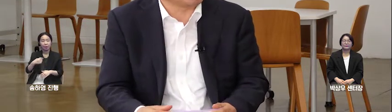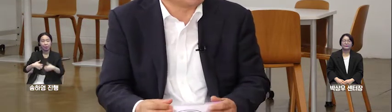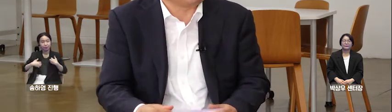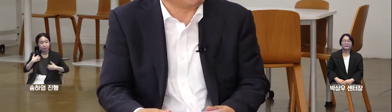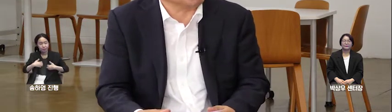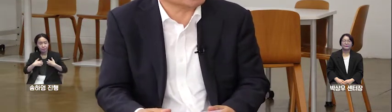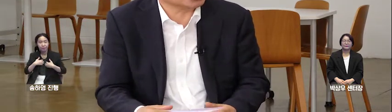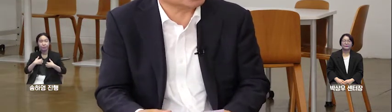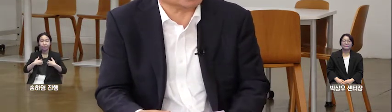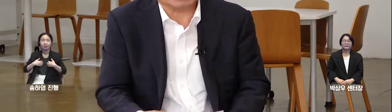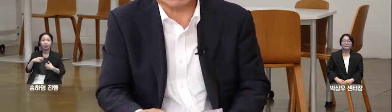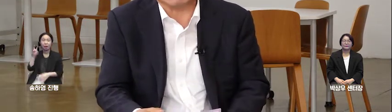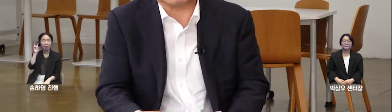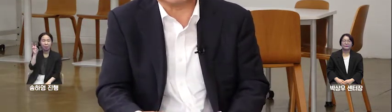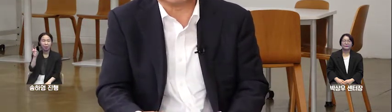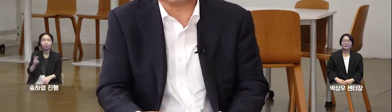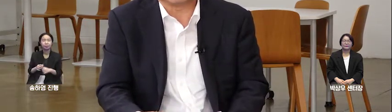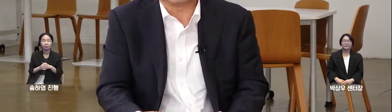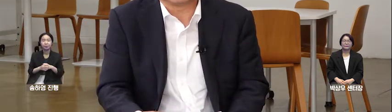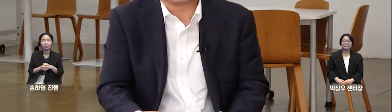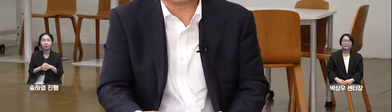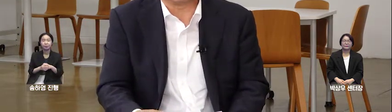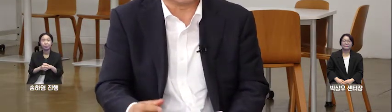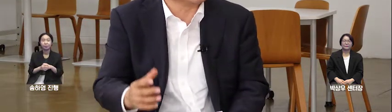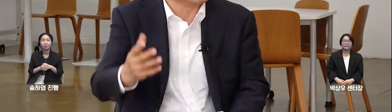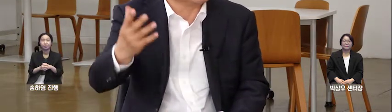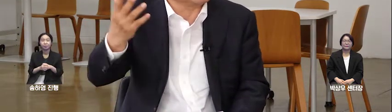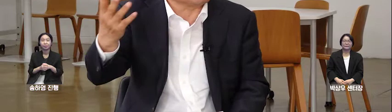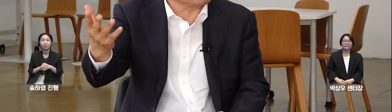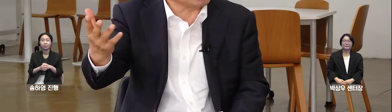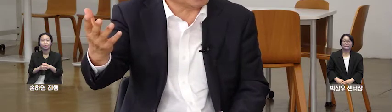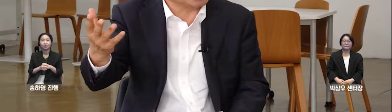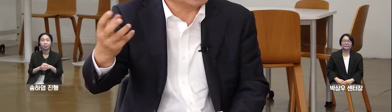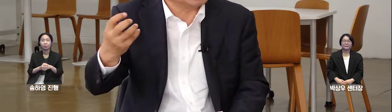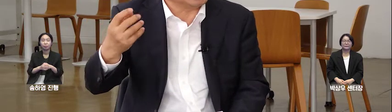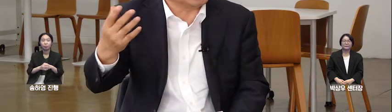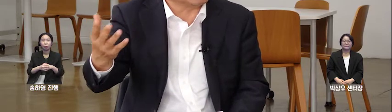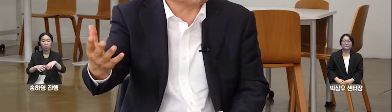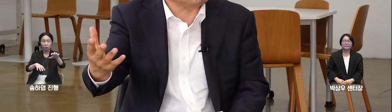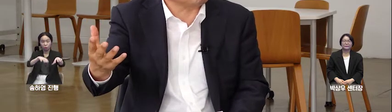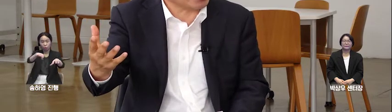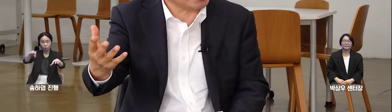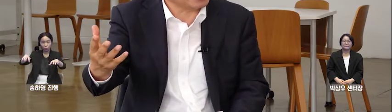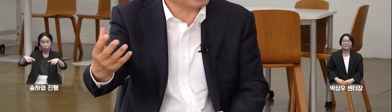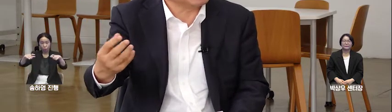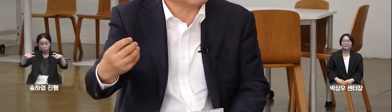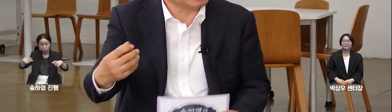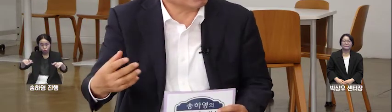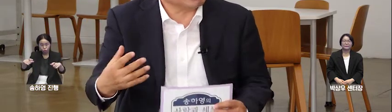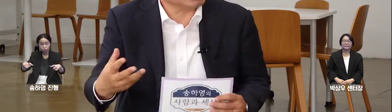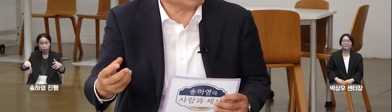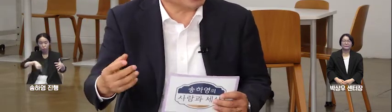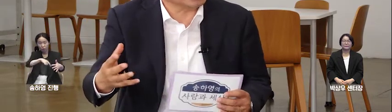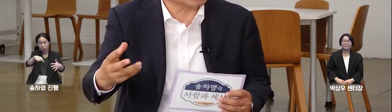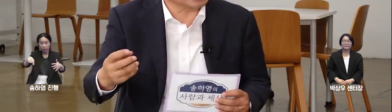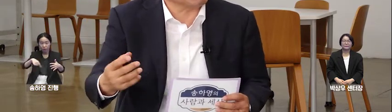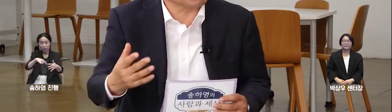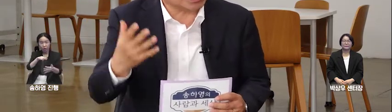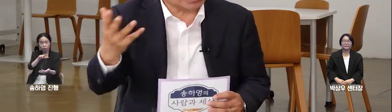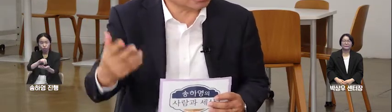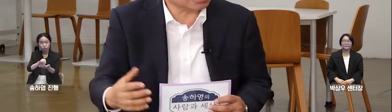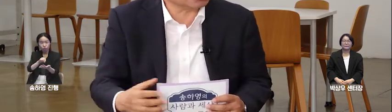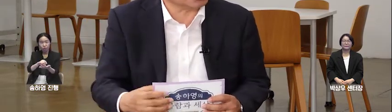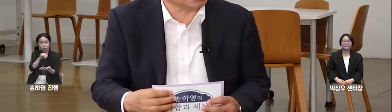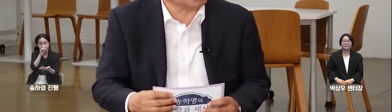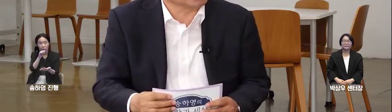네. 본능 같이 돼 있는 것 같아요. 그러면 이제 도나 군에 나 이런 걸 좀 해야 되겠다. 하면